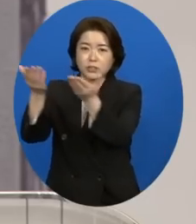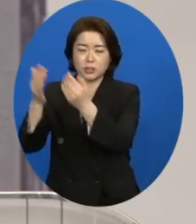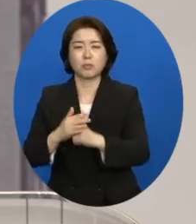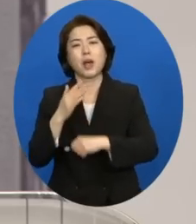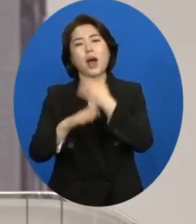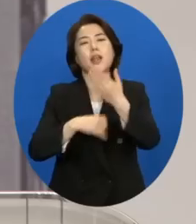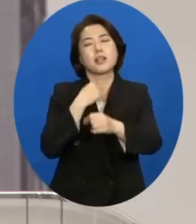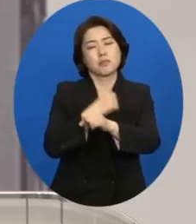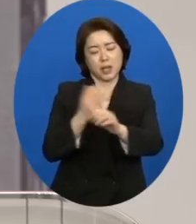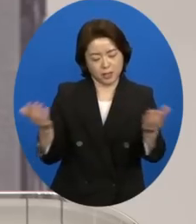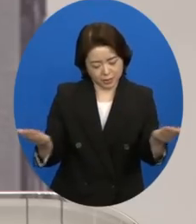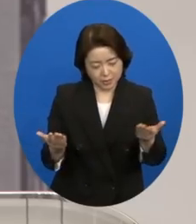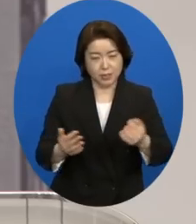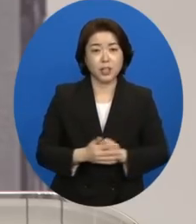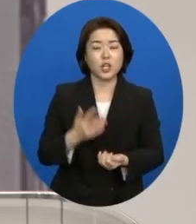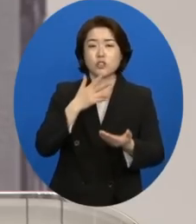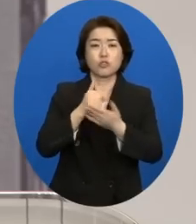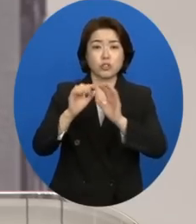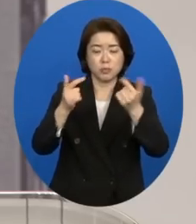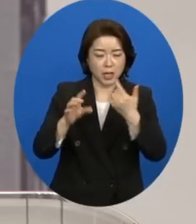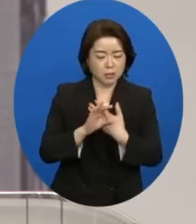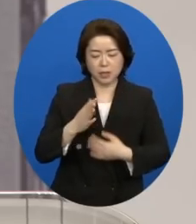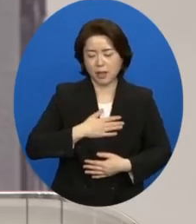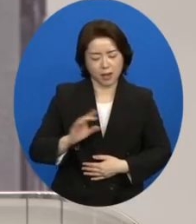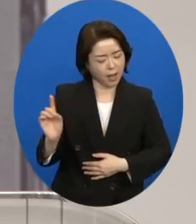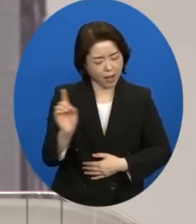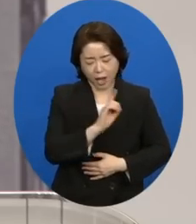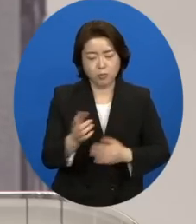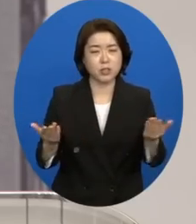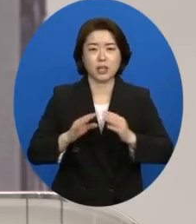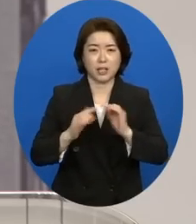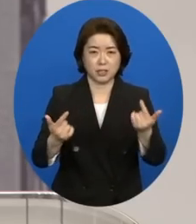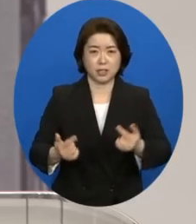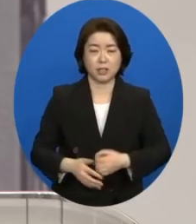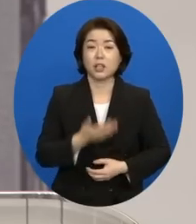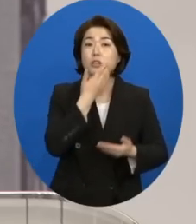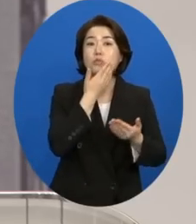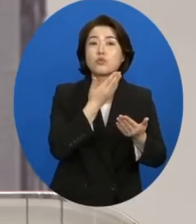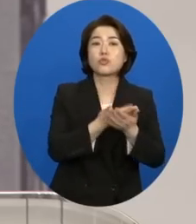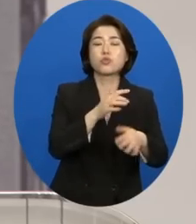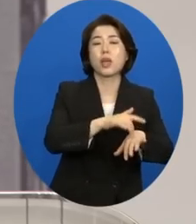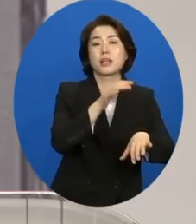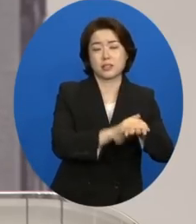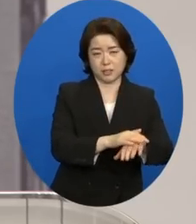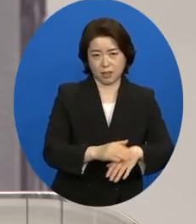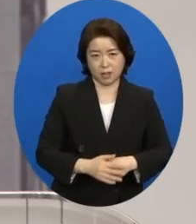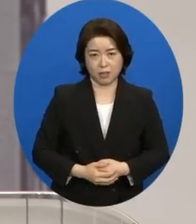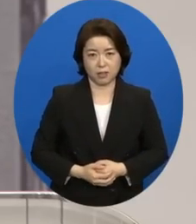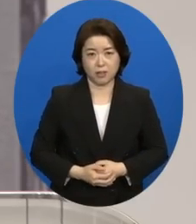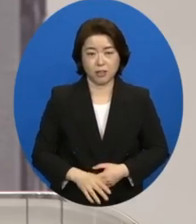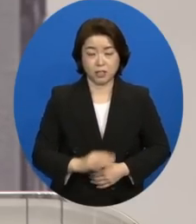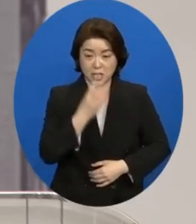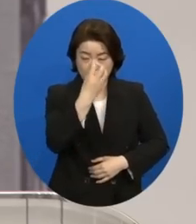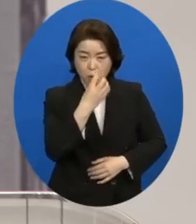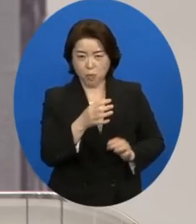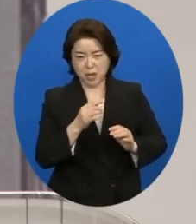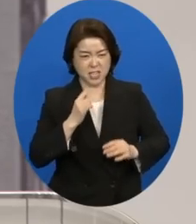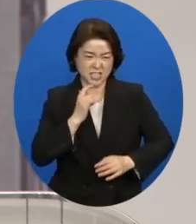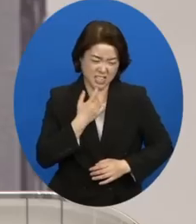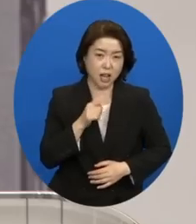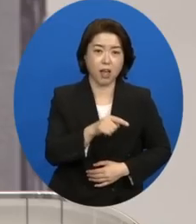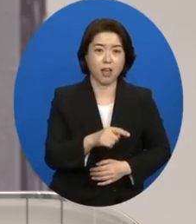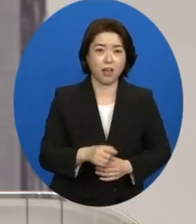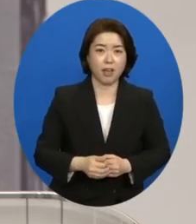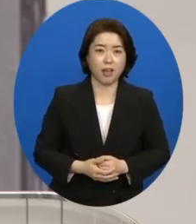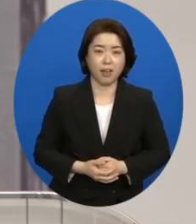행하셨습니다 주님이 아니면 저는 아무것도 아닙니다 아주 중요한 습관인 거예요이 교만이 얼마나 끈질긴 수도사들이 죄를